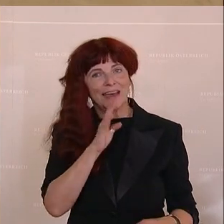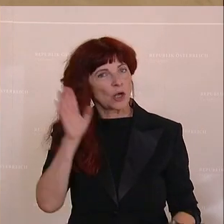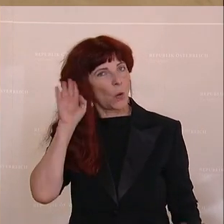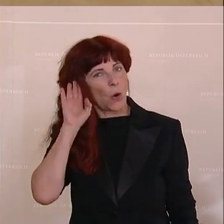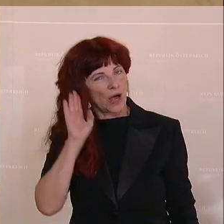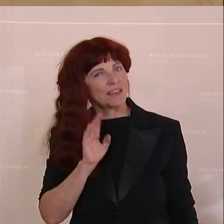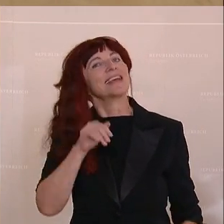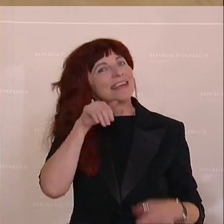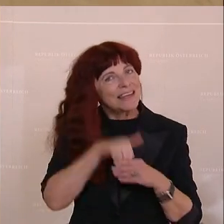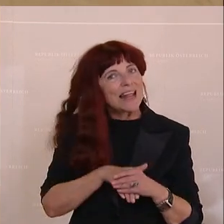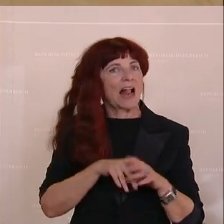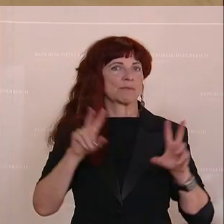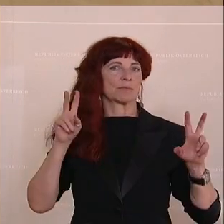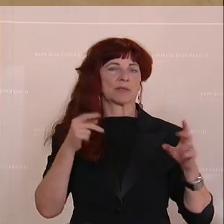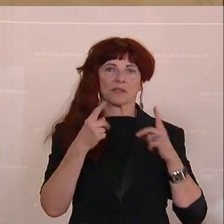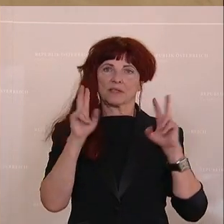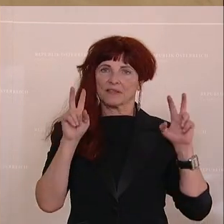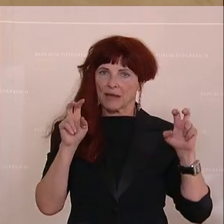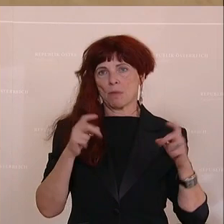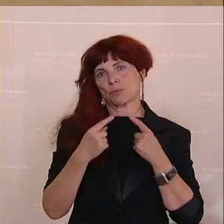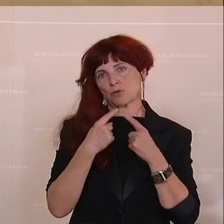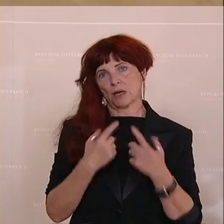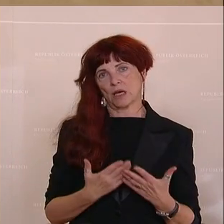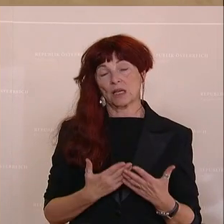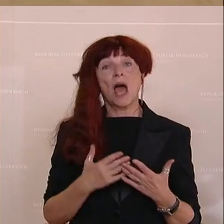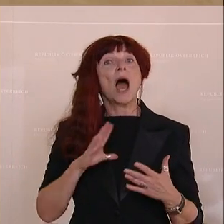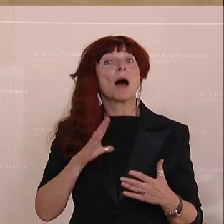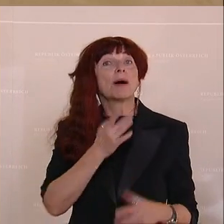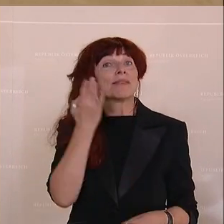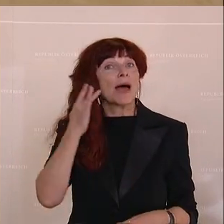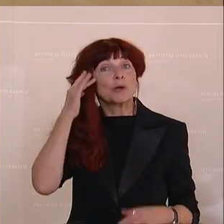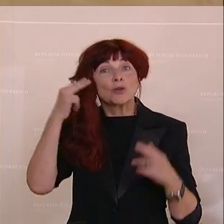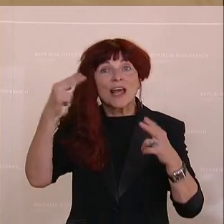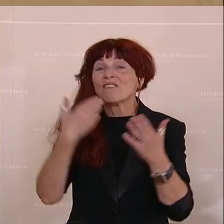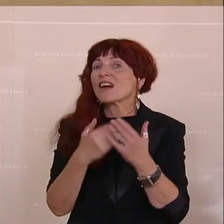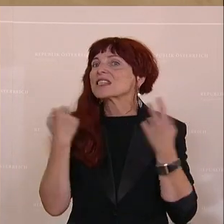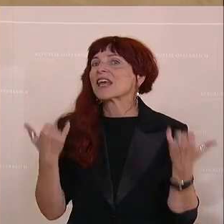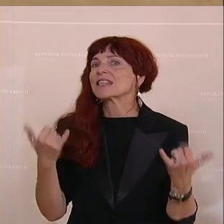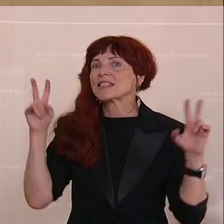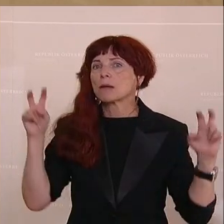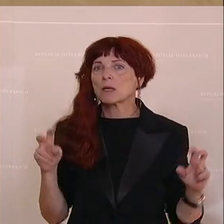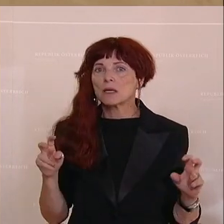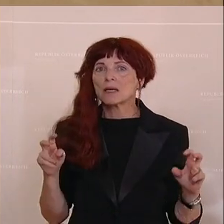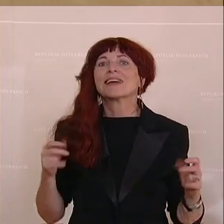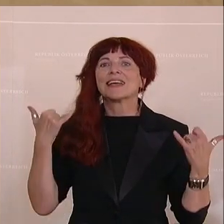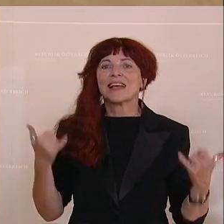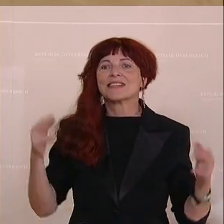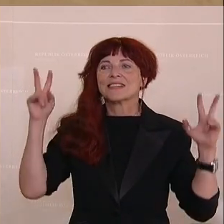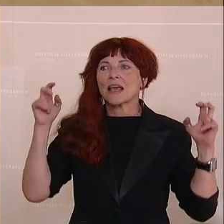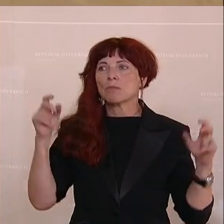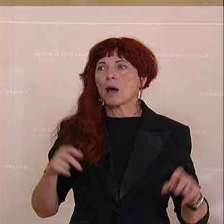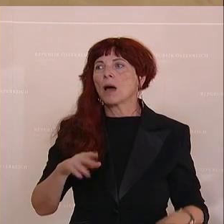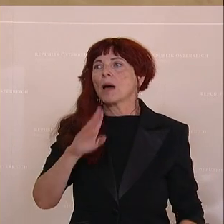Thema. Weil, meine sehr geehrten Damen und Herren, um was geht es jetzt? Es geht jetzt darum, um das Thema